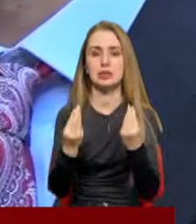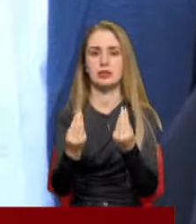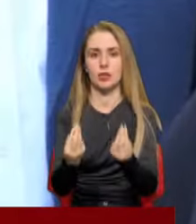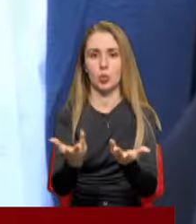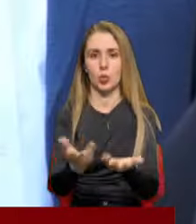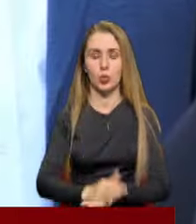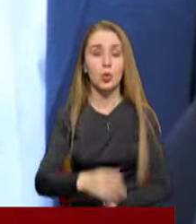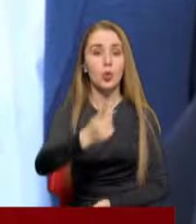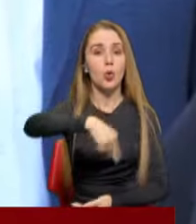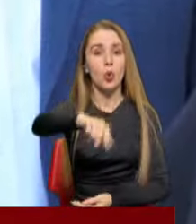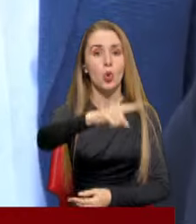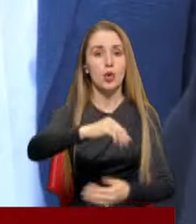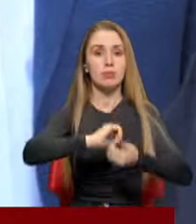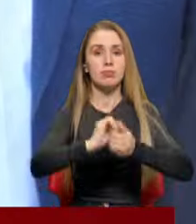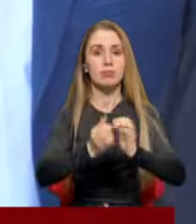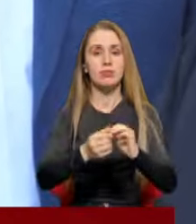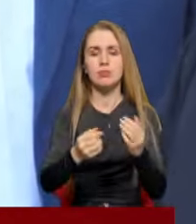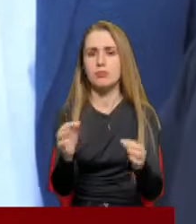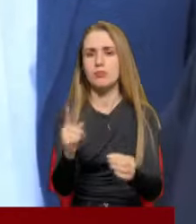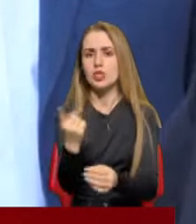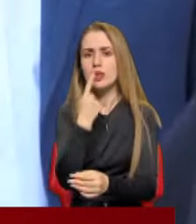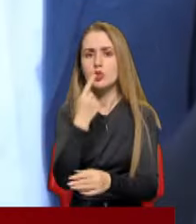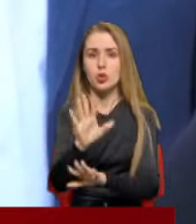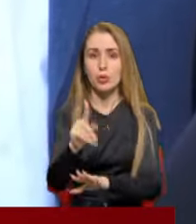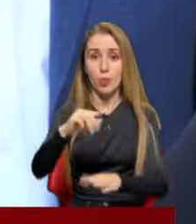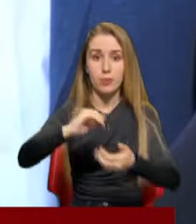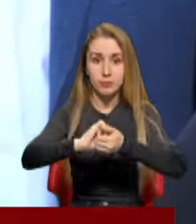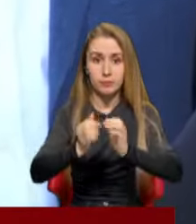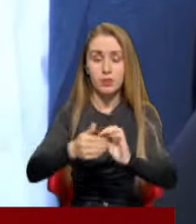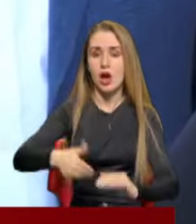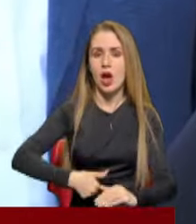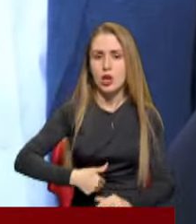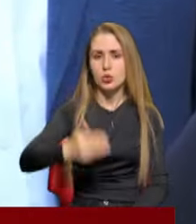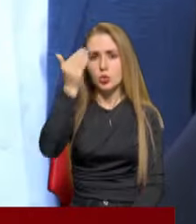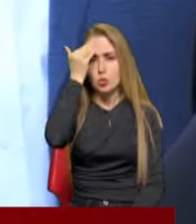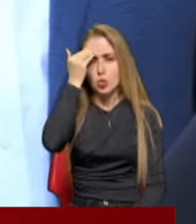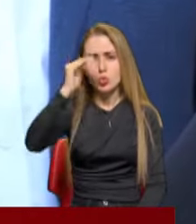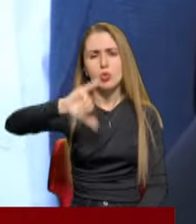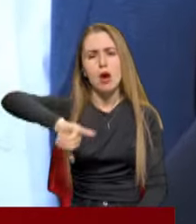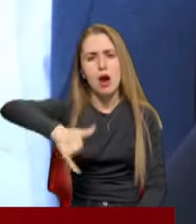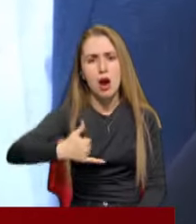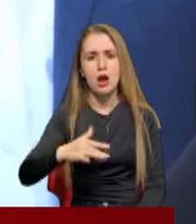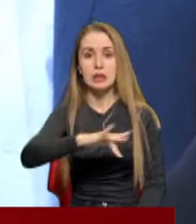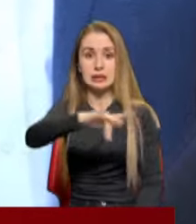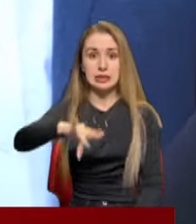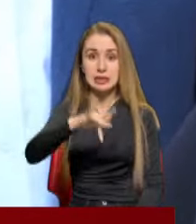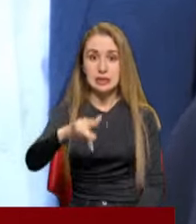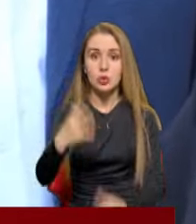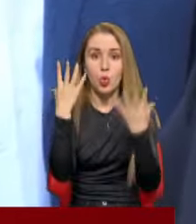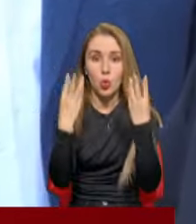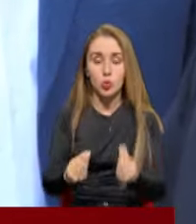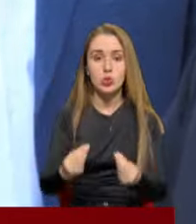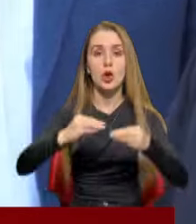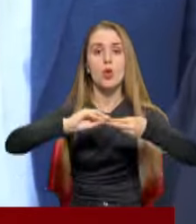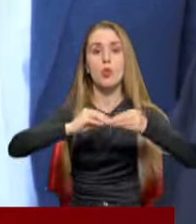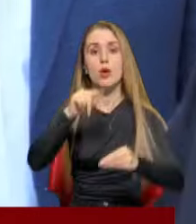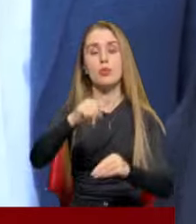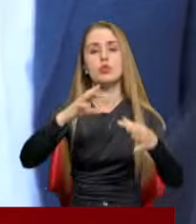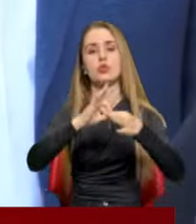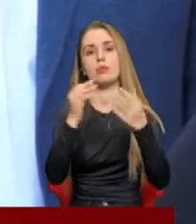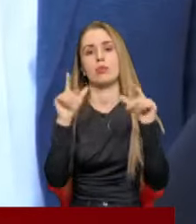vazgeçemiyorlar. Onların birlikteliğine laf eden yok ama bu birliktelik açlık, yoksulluk, sefalet ve işsizlik üretiyorsa sorun burada. Ben bu